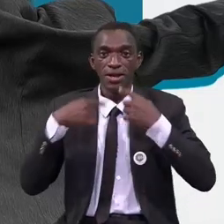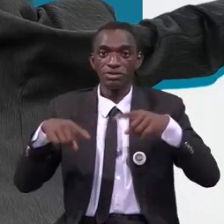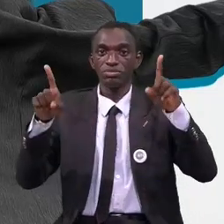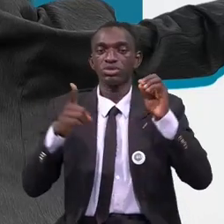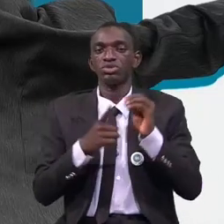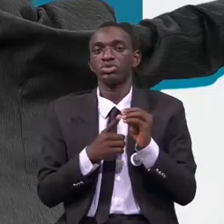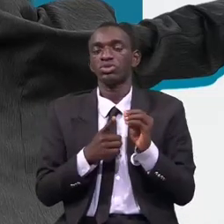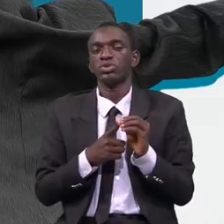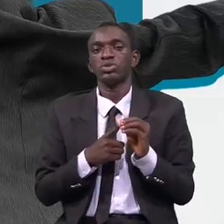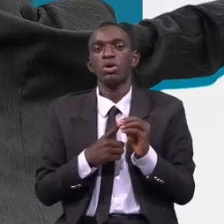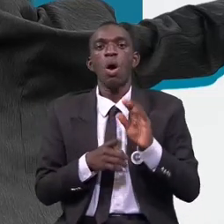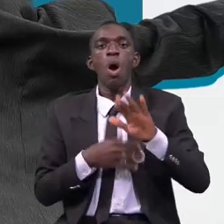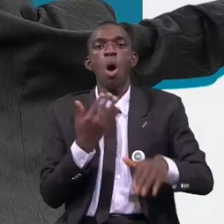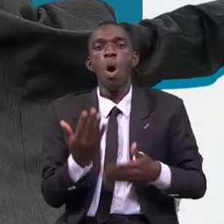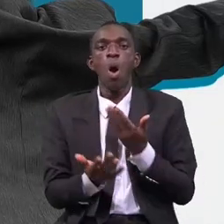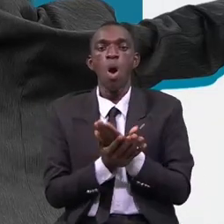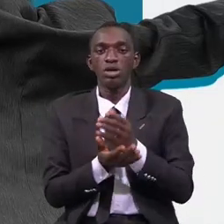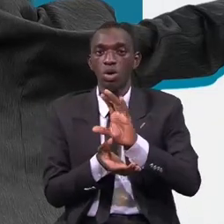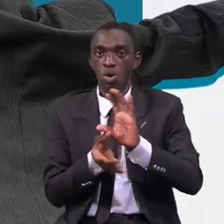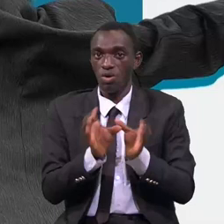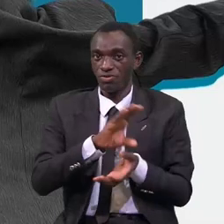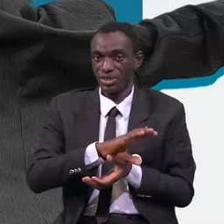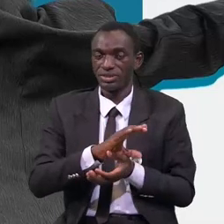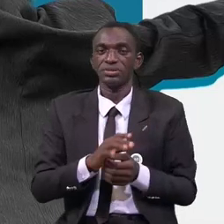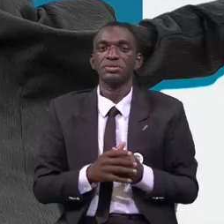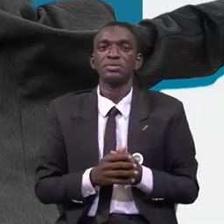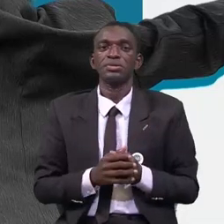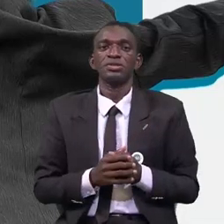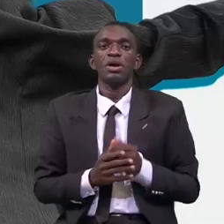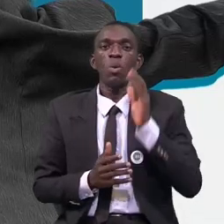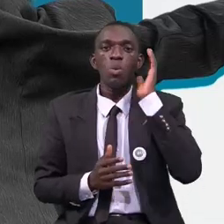notre annce les